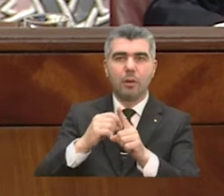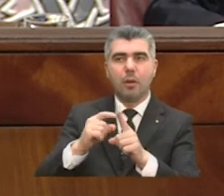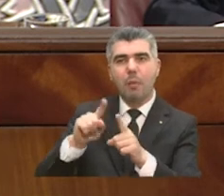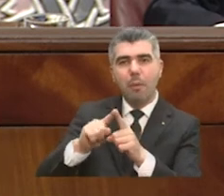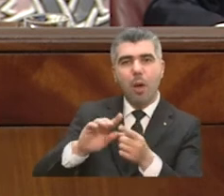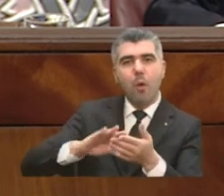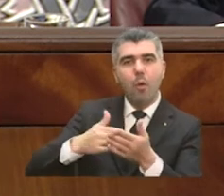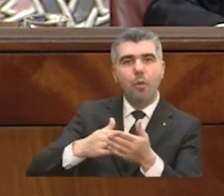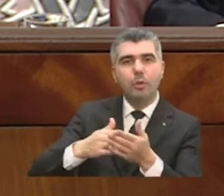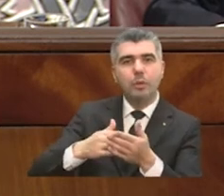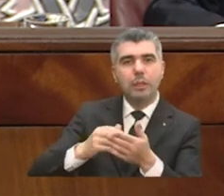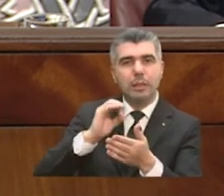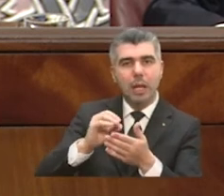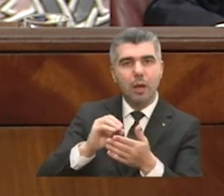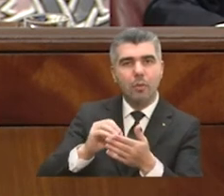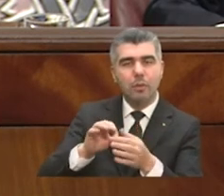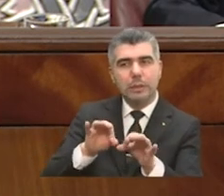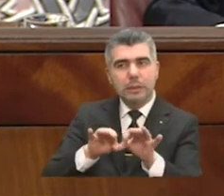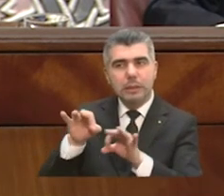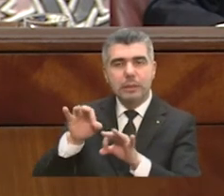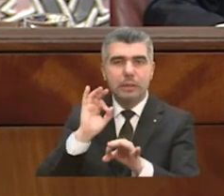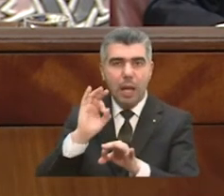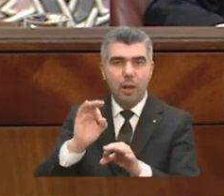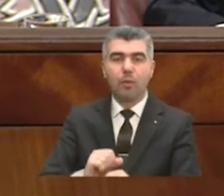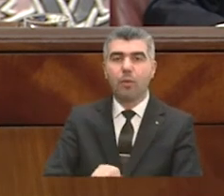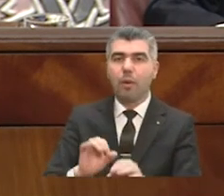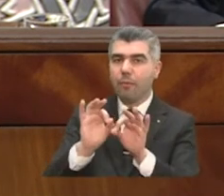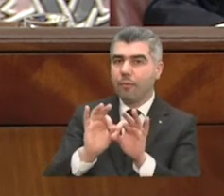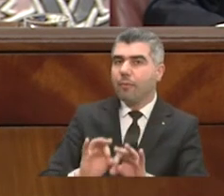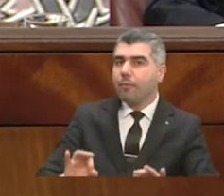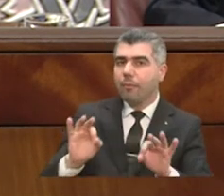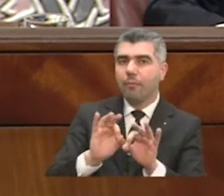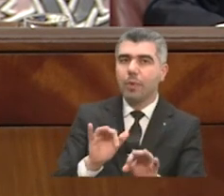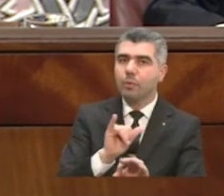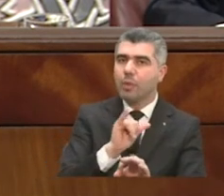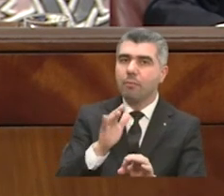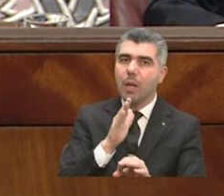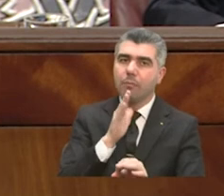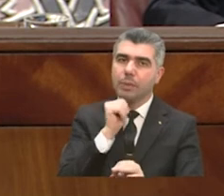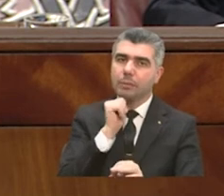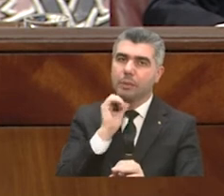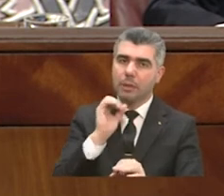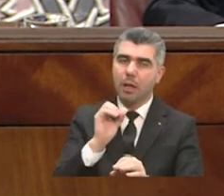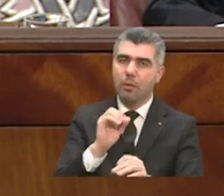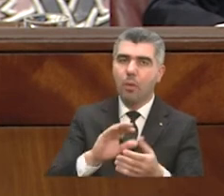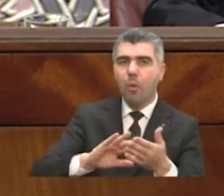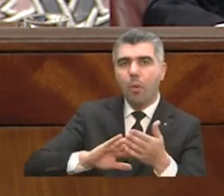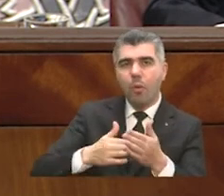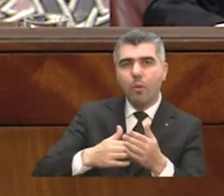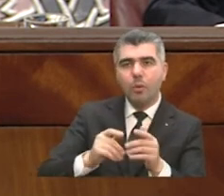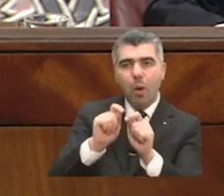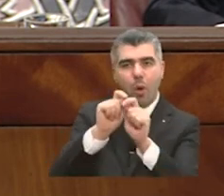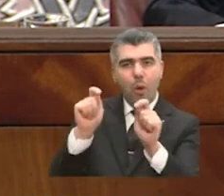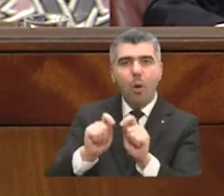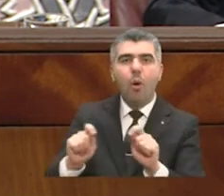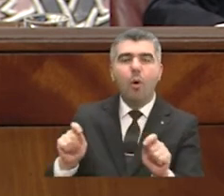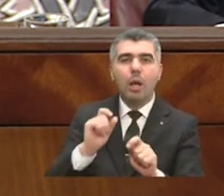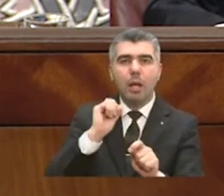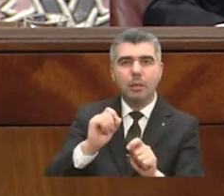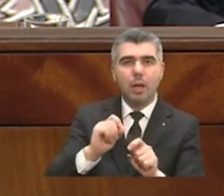un dépassement de compétence de ce Parlement et